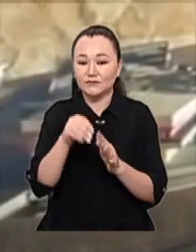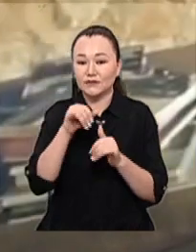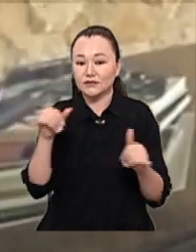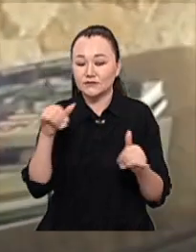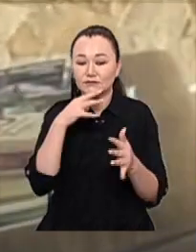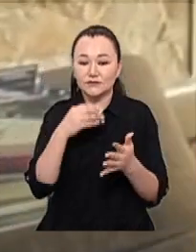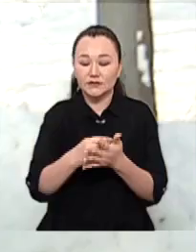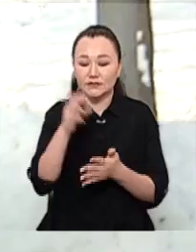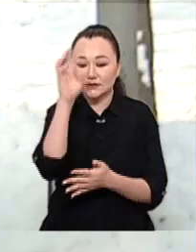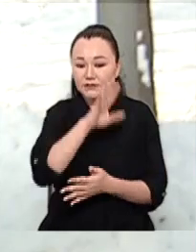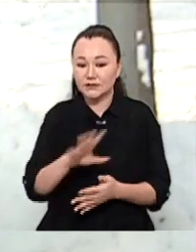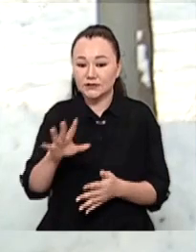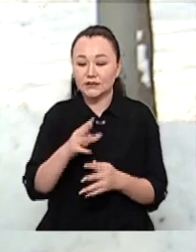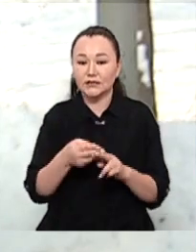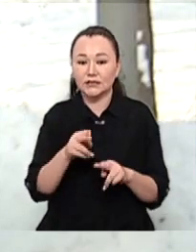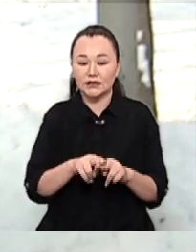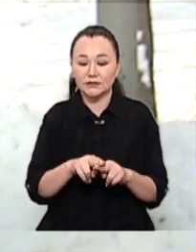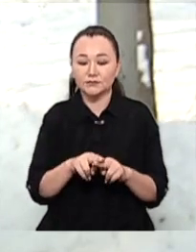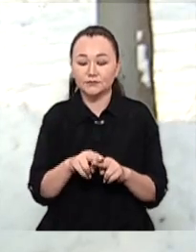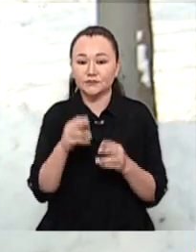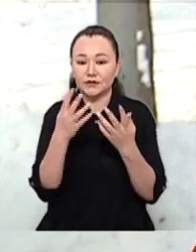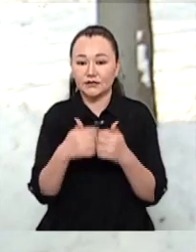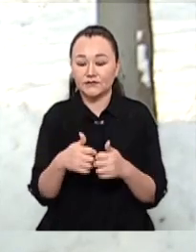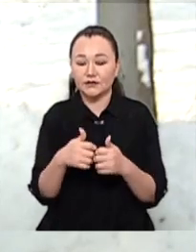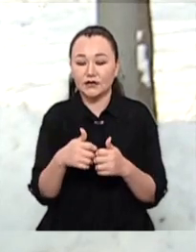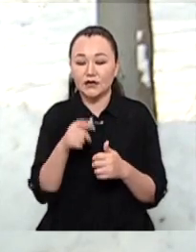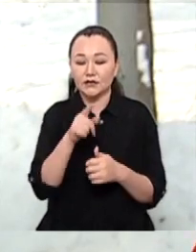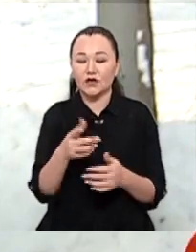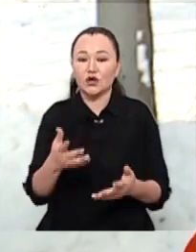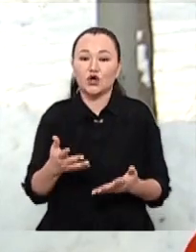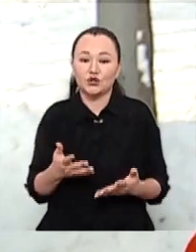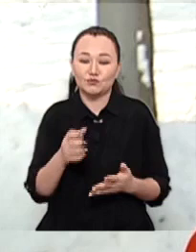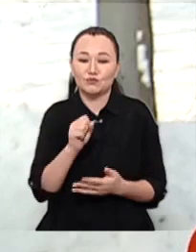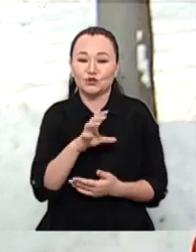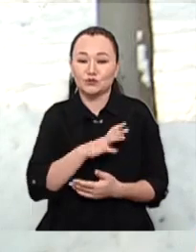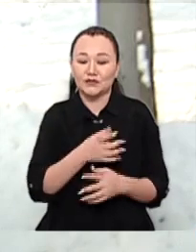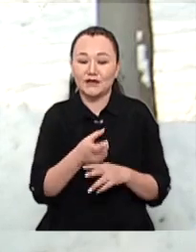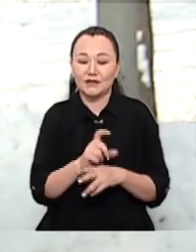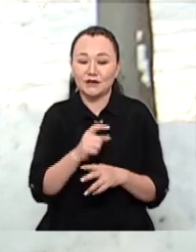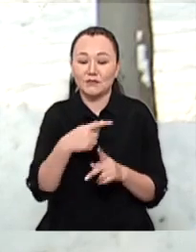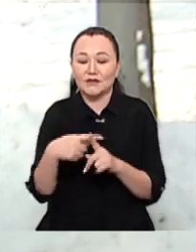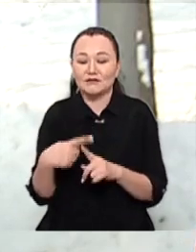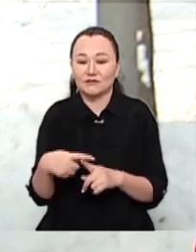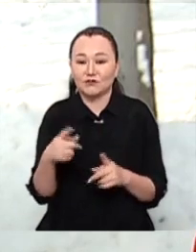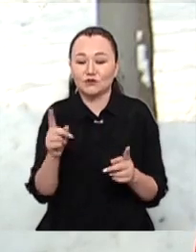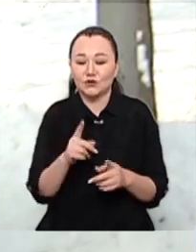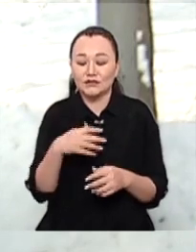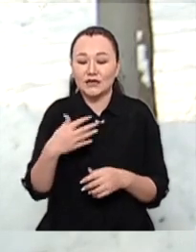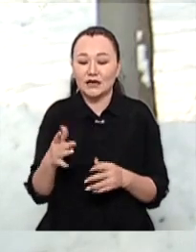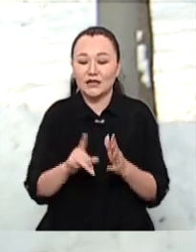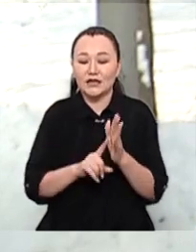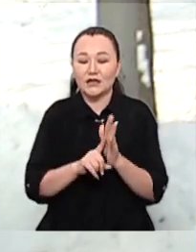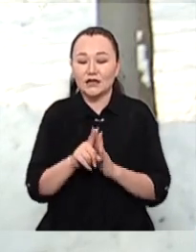в развитие своей страны Вот это цифра она конечно может быть это и позитивный Шаг в сторону начала